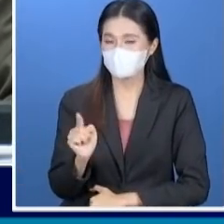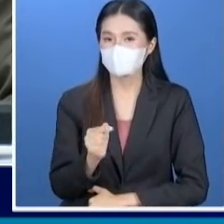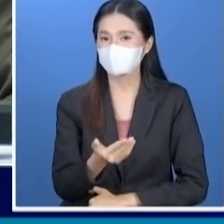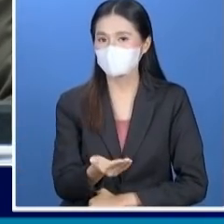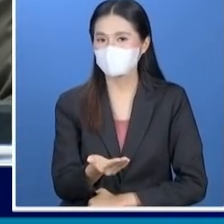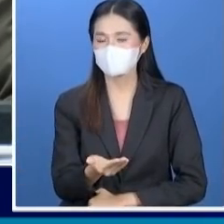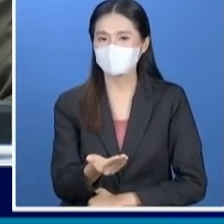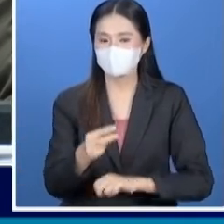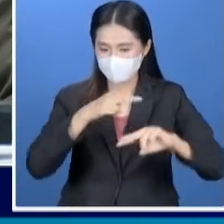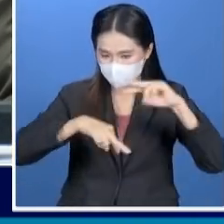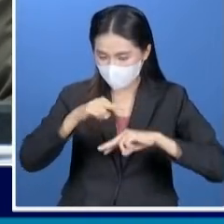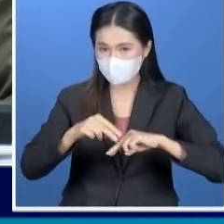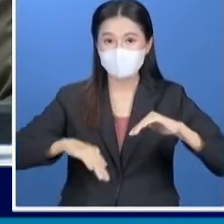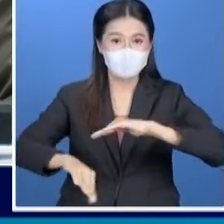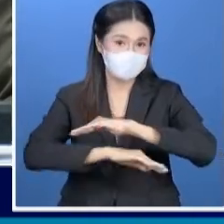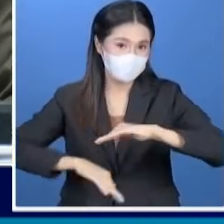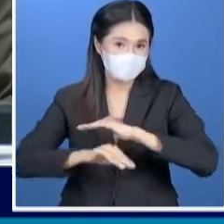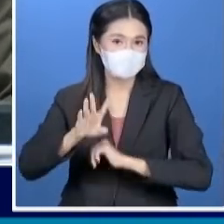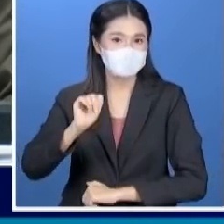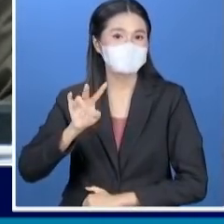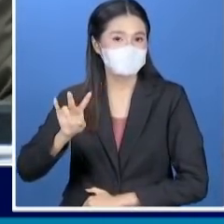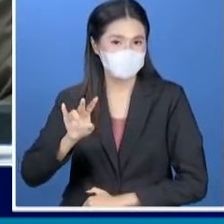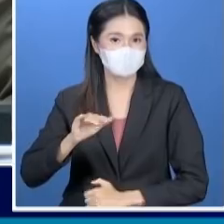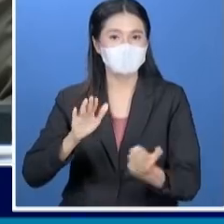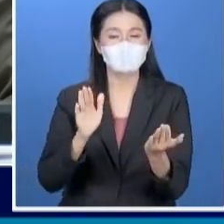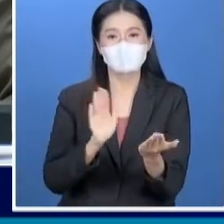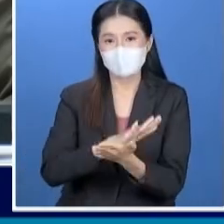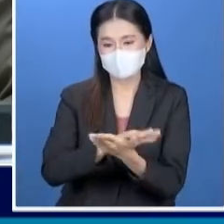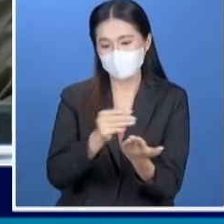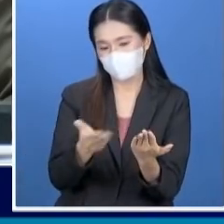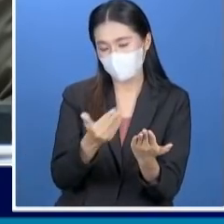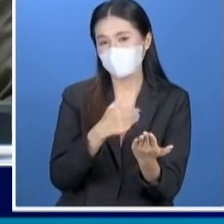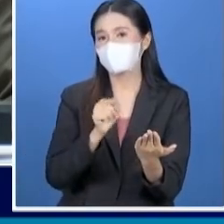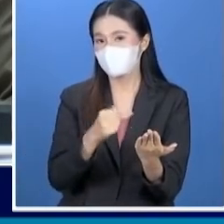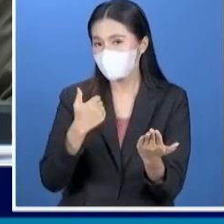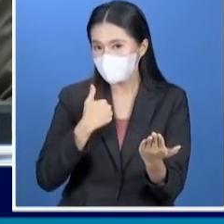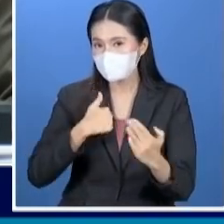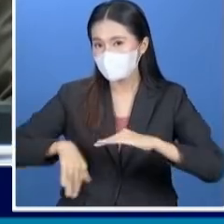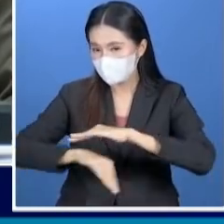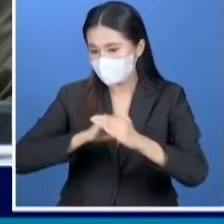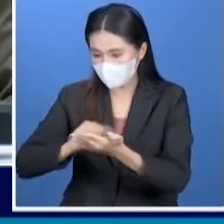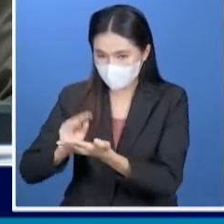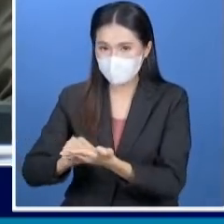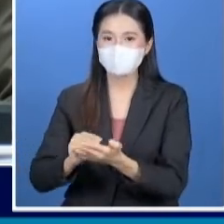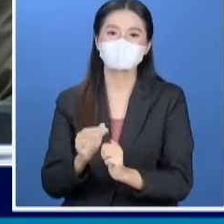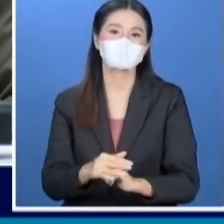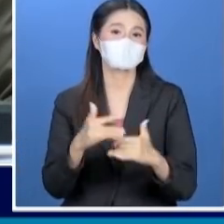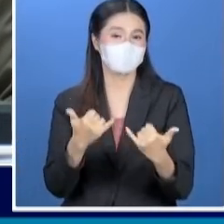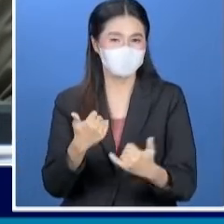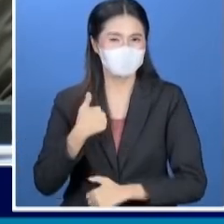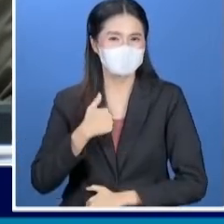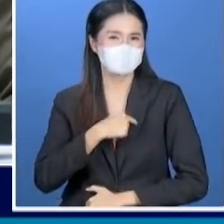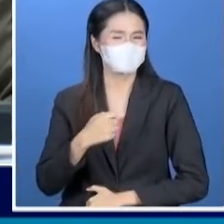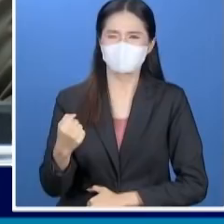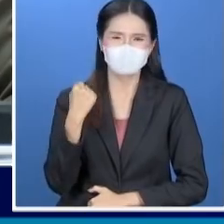การตรวจพยานหลักฐาน47ฉบับนะครับแล้วก็หลักฐานต่างๆที่เรารวบรวมไว้นะฮะตอนนี้เรามี